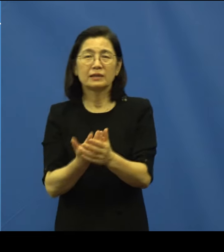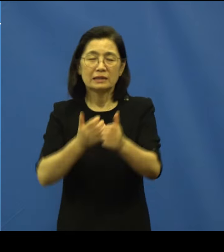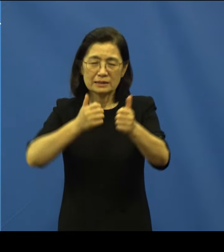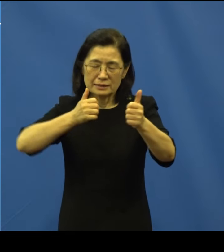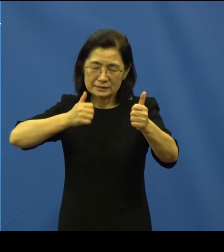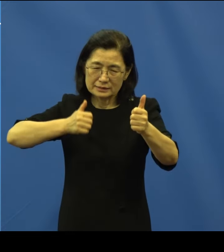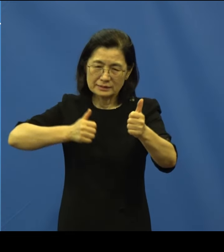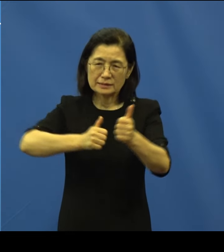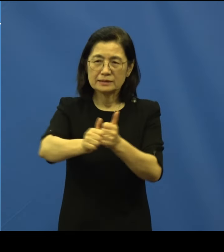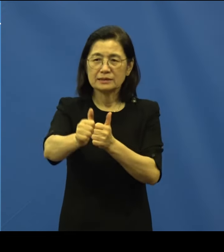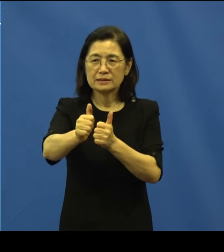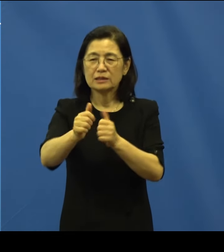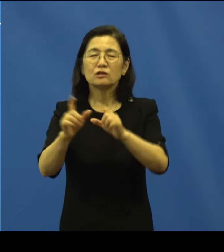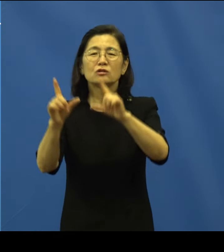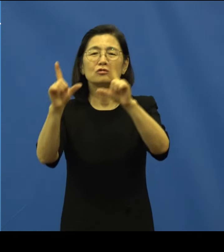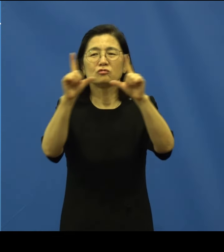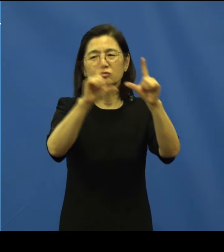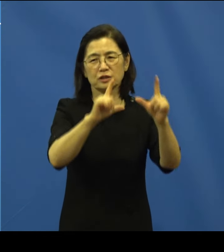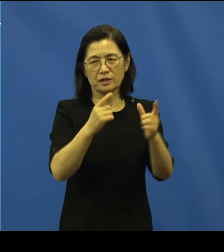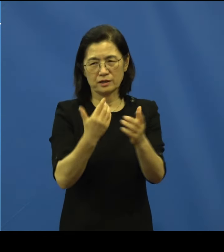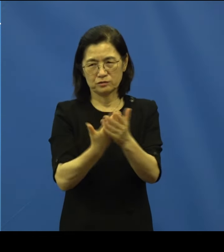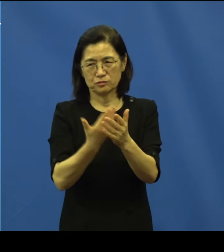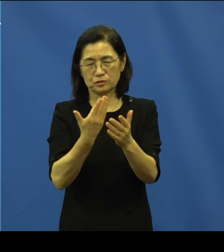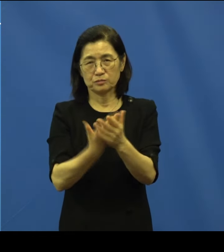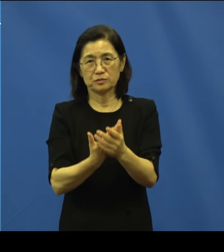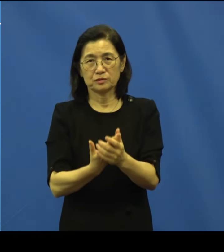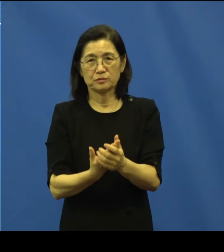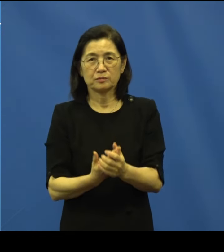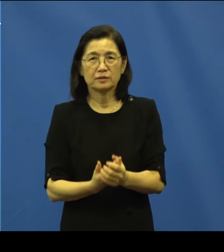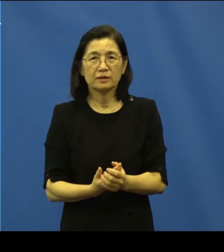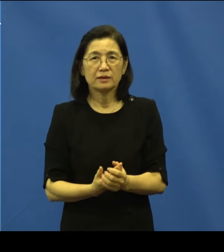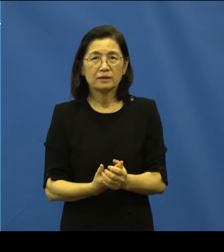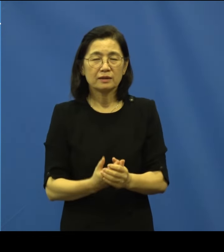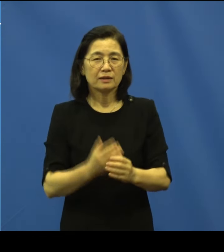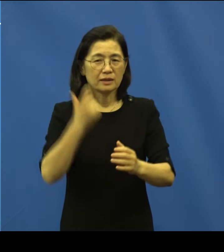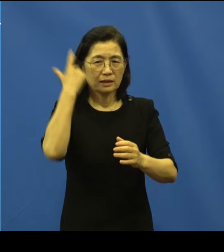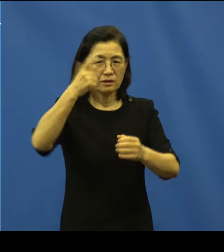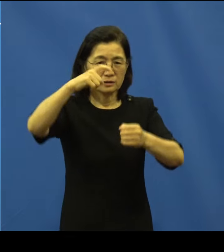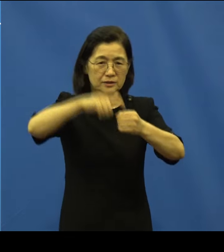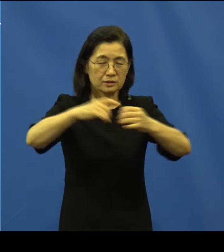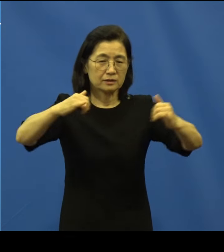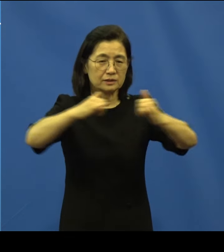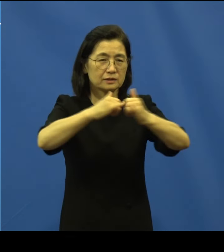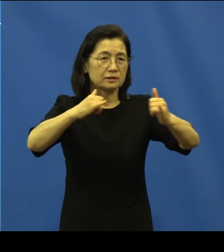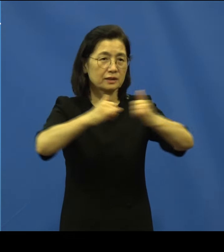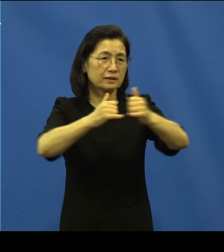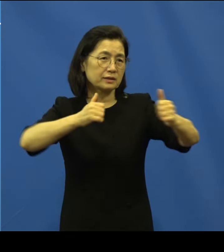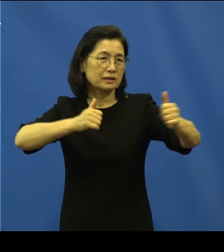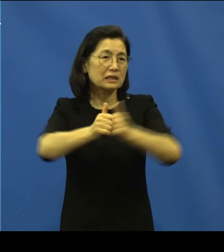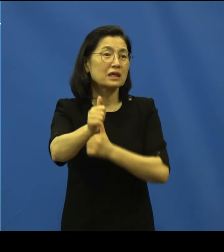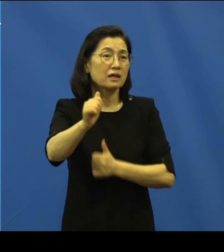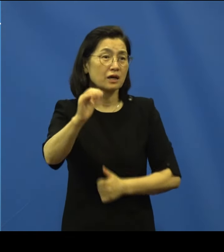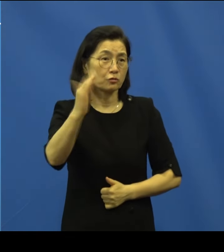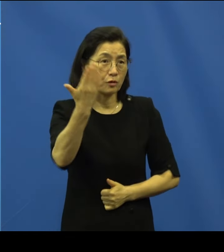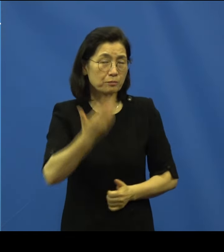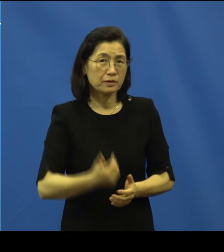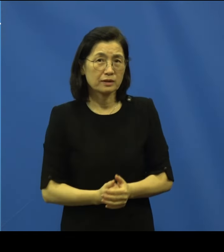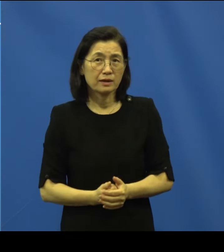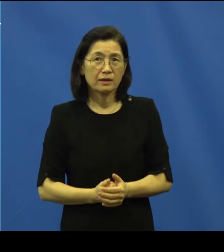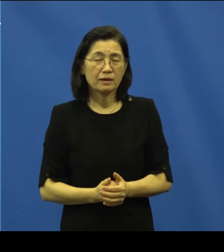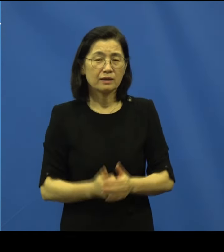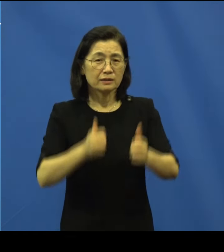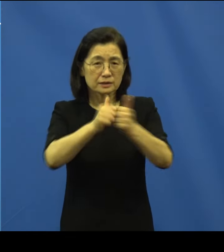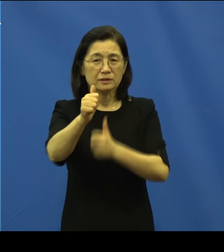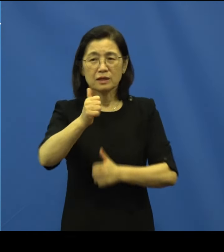누리는 것입니다. 여러분, 승리해야 합니다. 이겨야 합니다. 승리를 만끽하십시오. 얼마든지 승리할